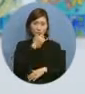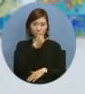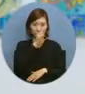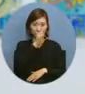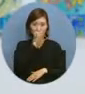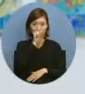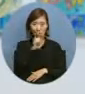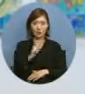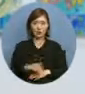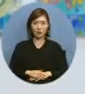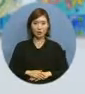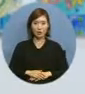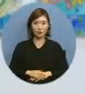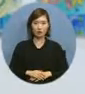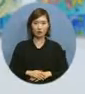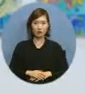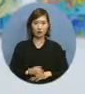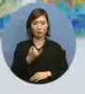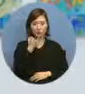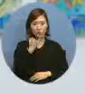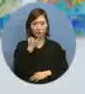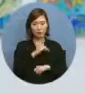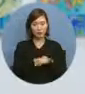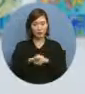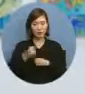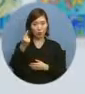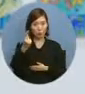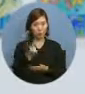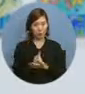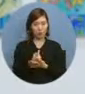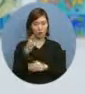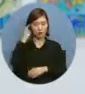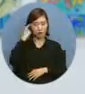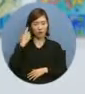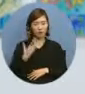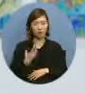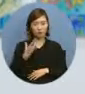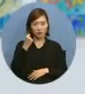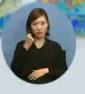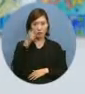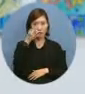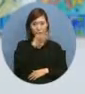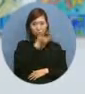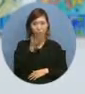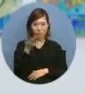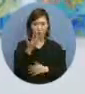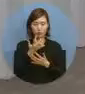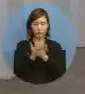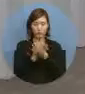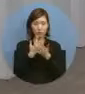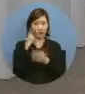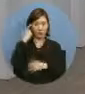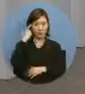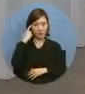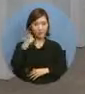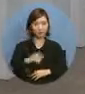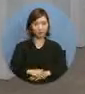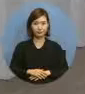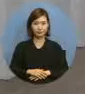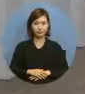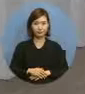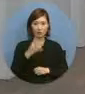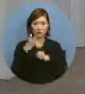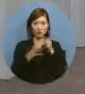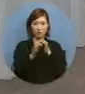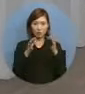있어서 좋았고, 아, 괜찮다, 자랐다라는 생각을 갖게 해준 전시회였다고 생각합니다.